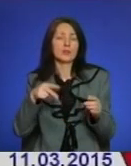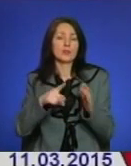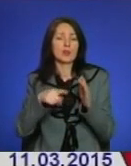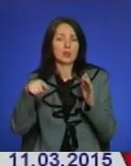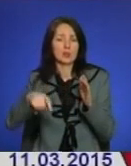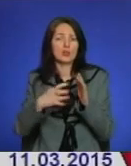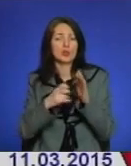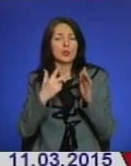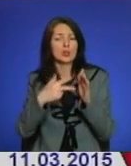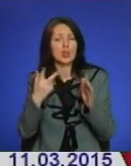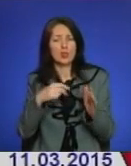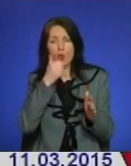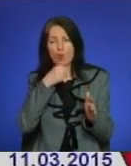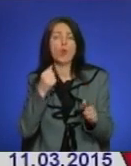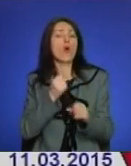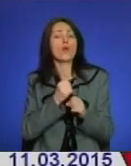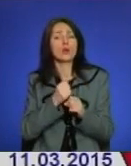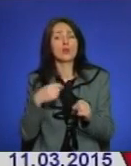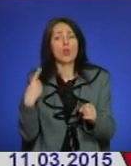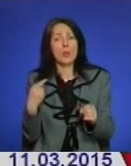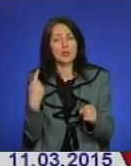ГУЛАГу. А пісенно обрамили дійство